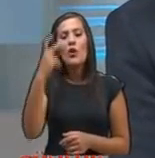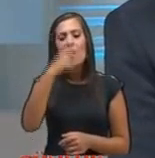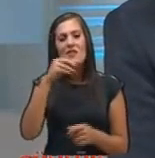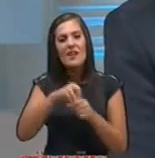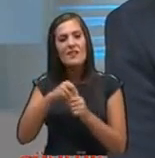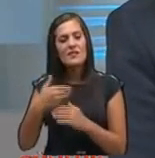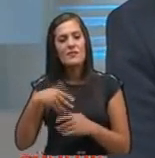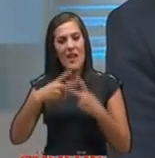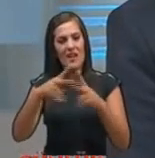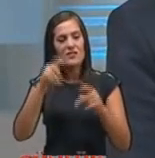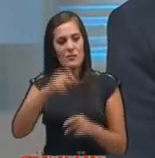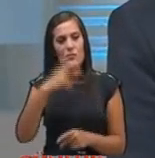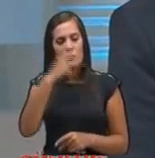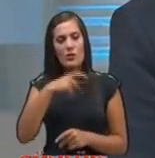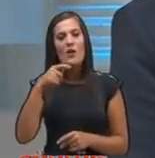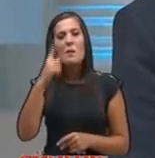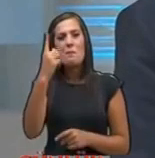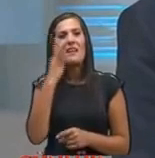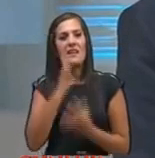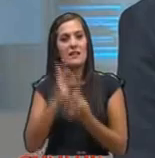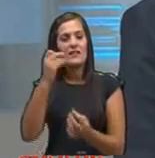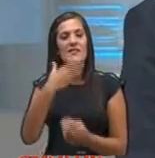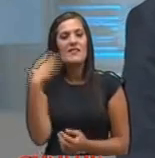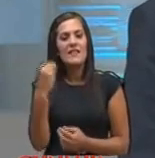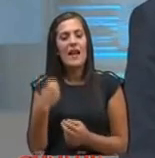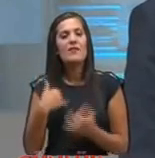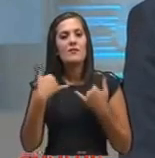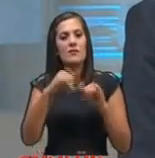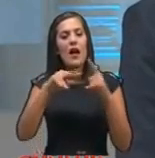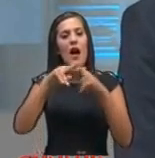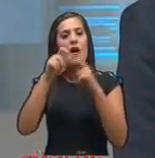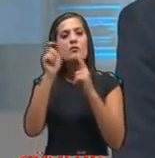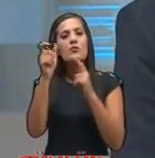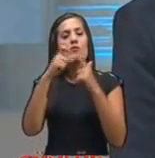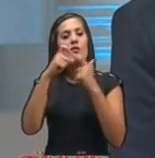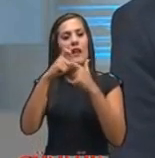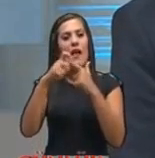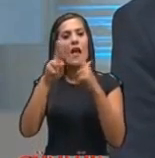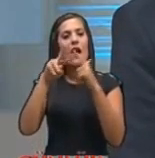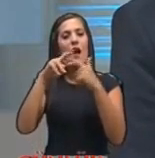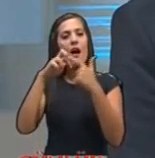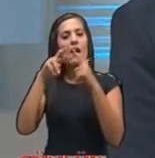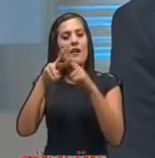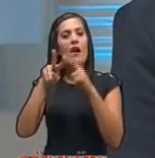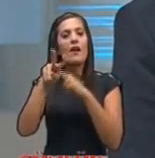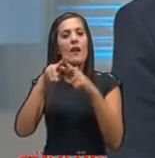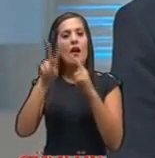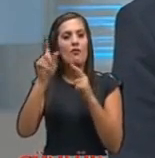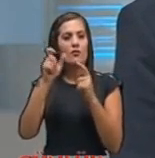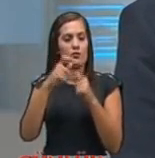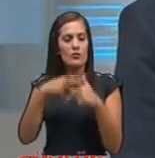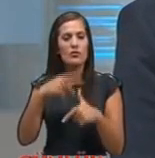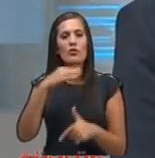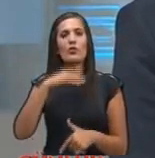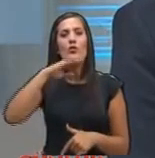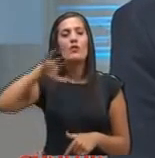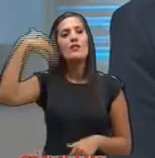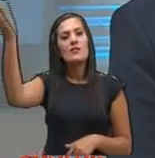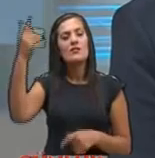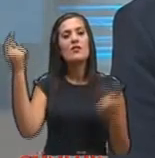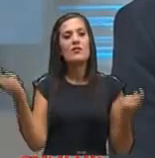sanat severleriyle buluşturacağız. Asude Karayavuz, yurt dışında çalışan bir